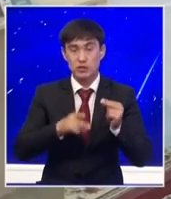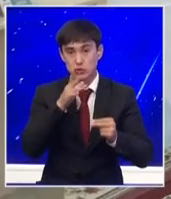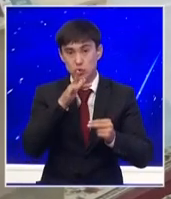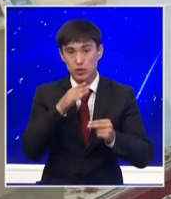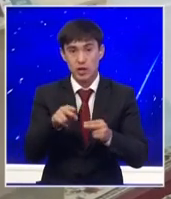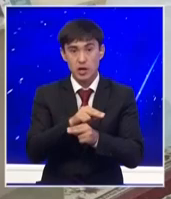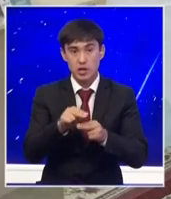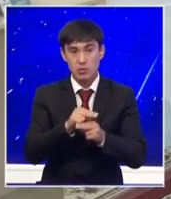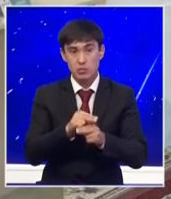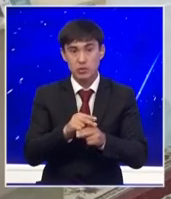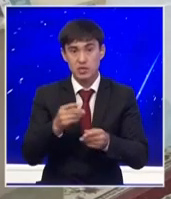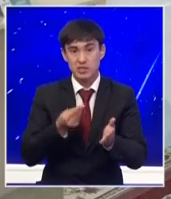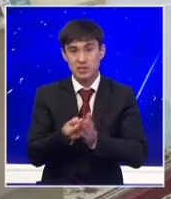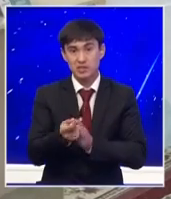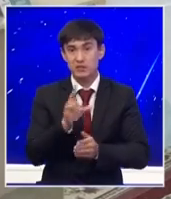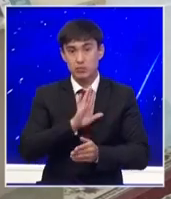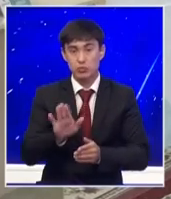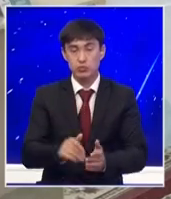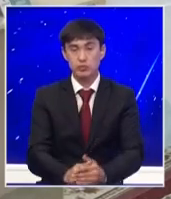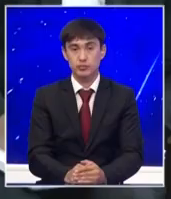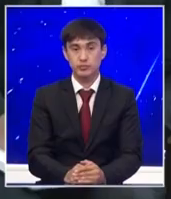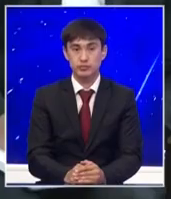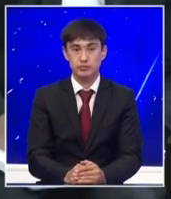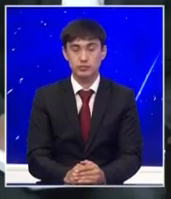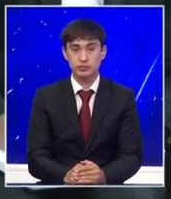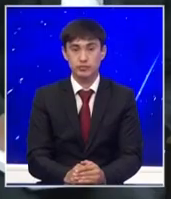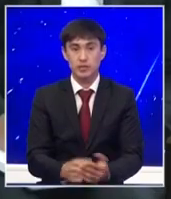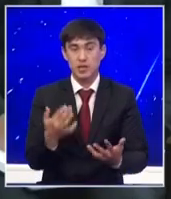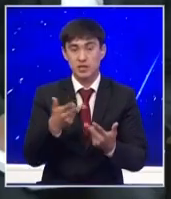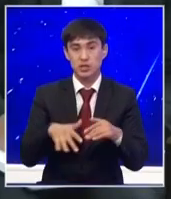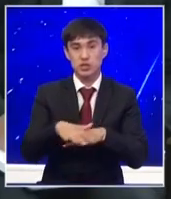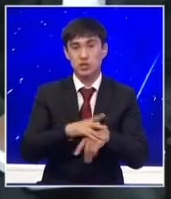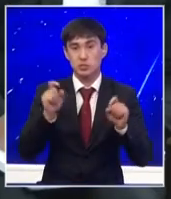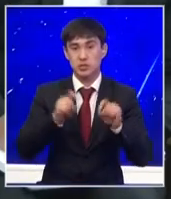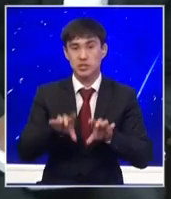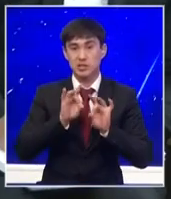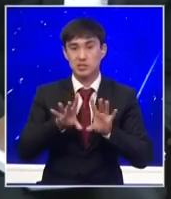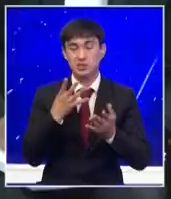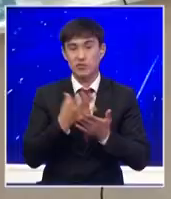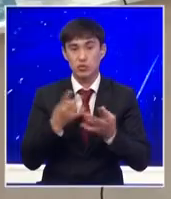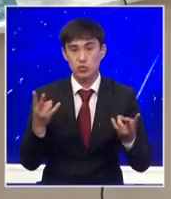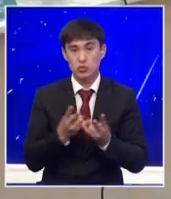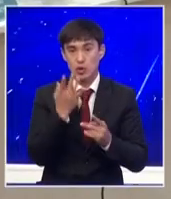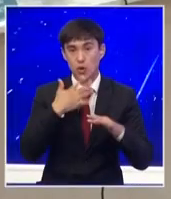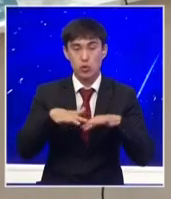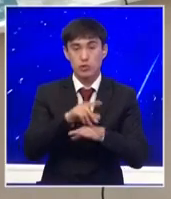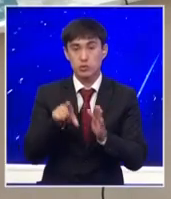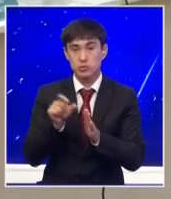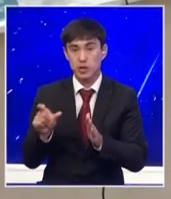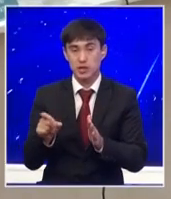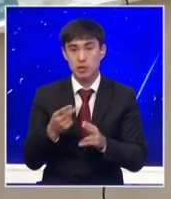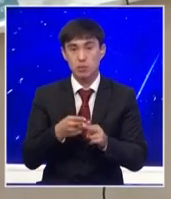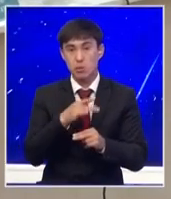срока на капитальный ремонт средства выделены не будут среди жителей пришедших рассказать о своих нуждах народным избранником